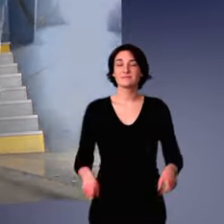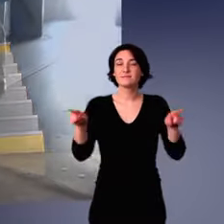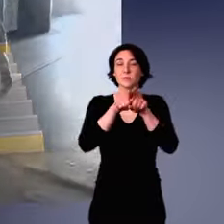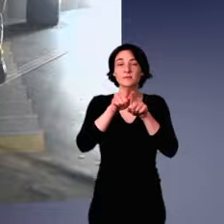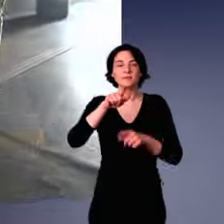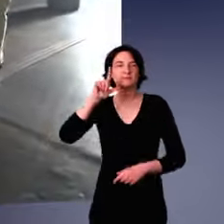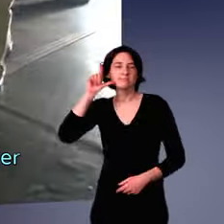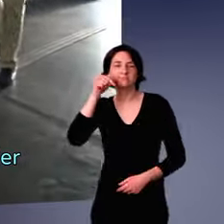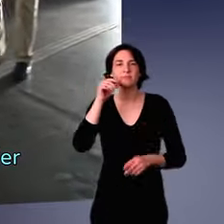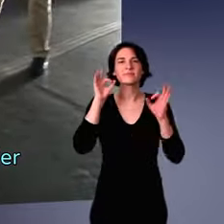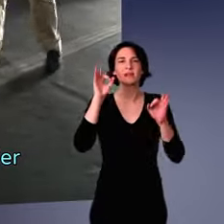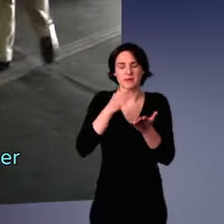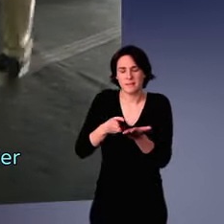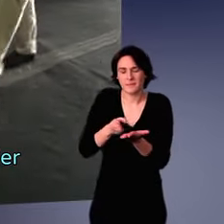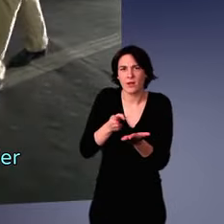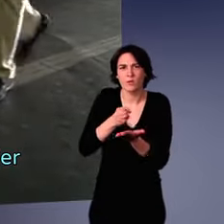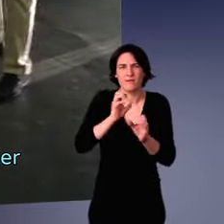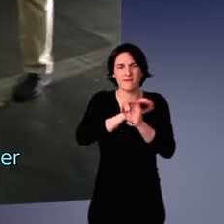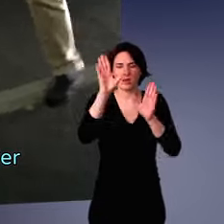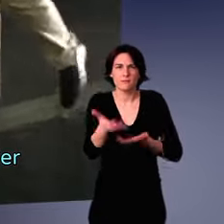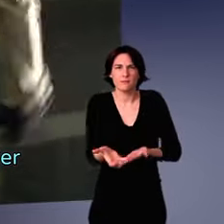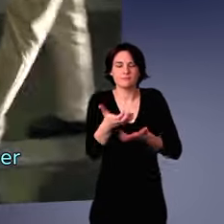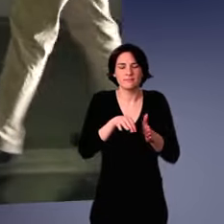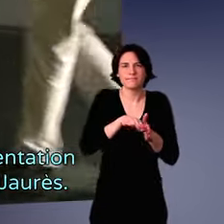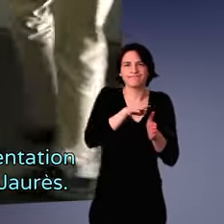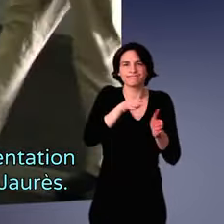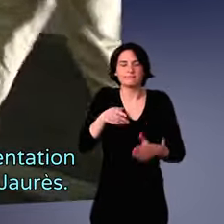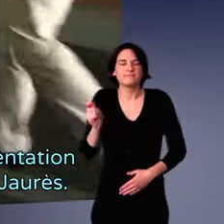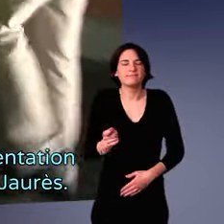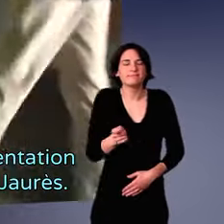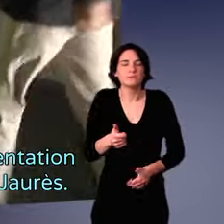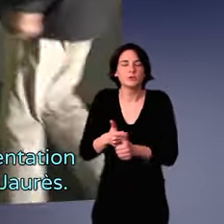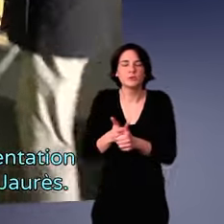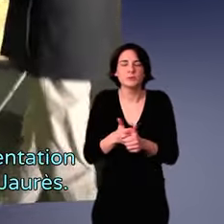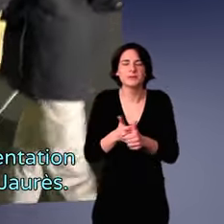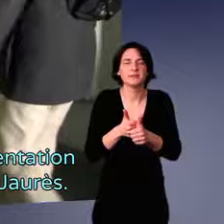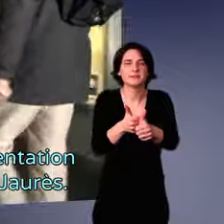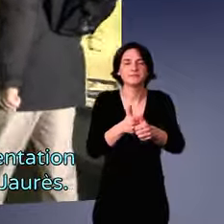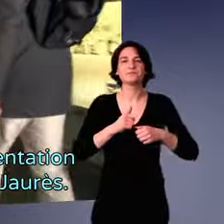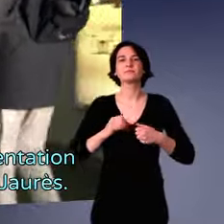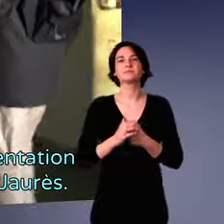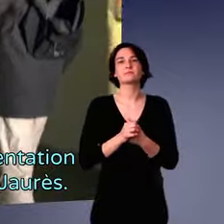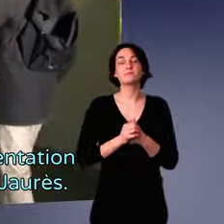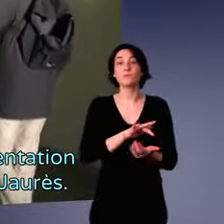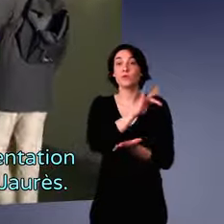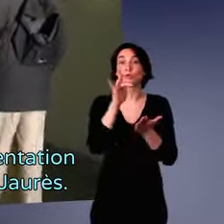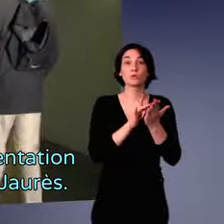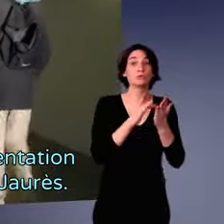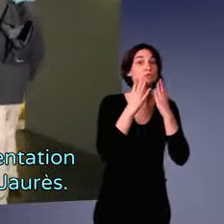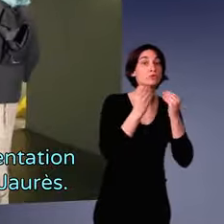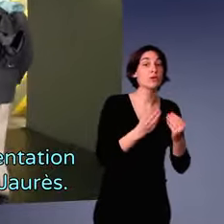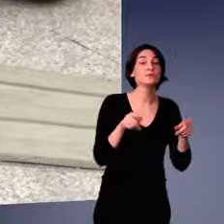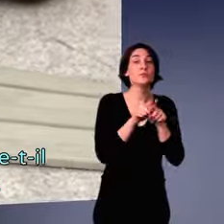2013-2014 effort aussi pour identifier les cheminements avec des bandes d'aide à l'orientation testé aux arènes et à